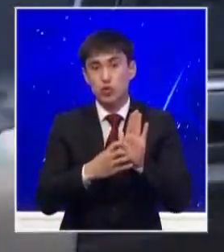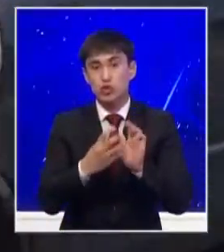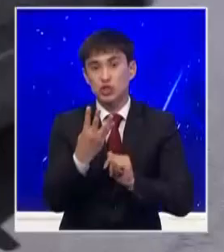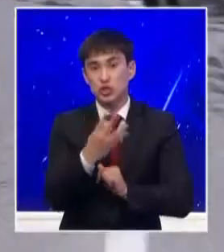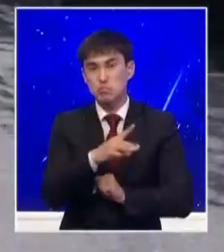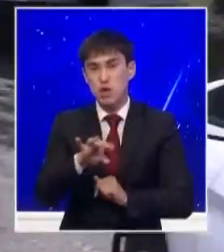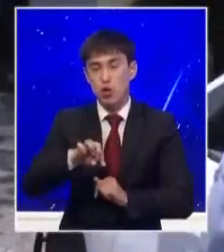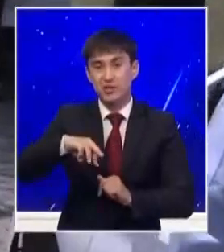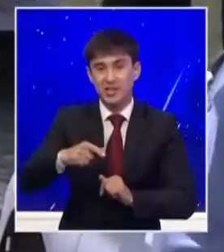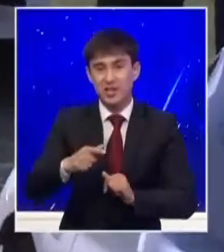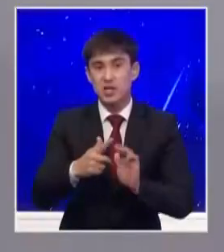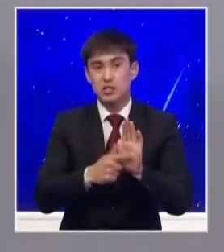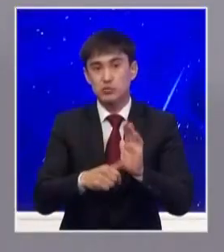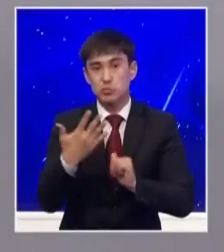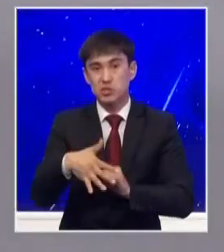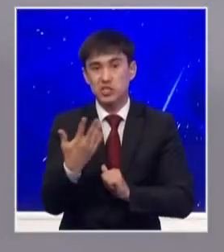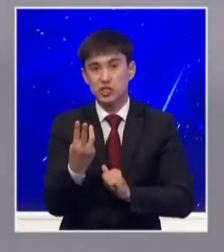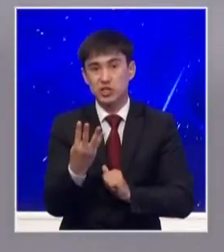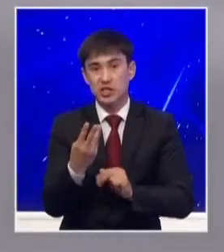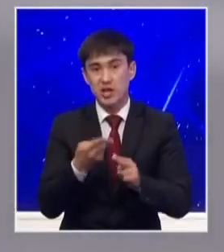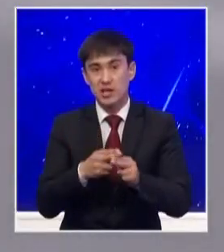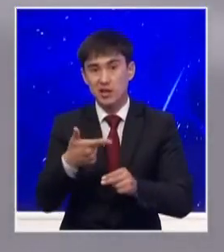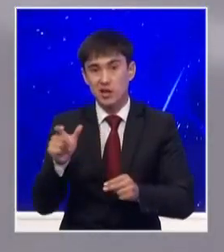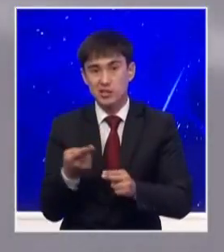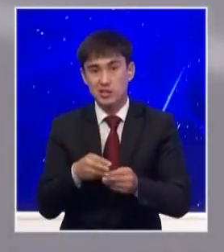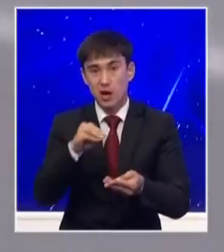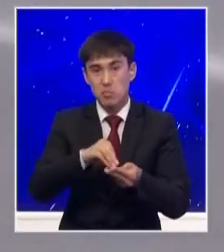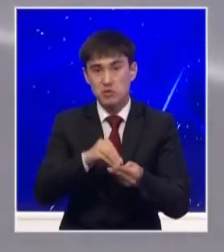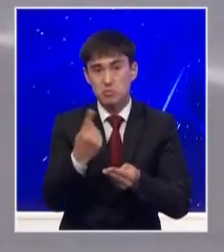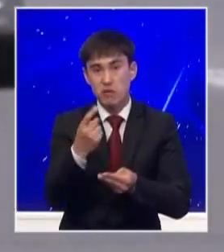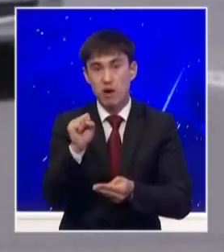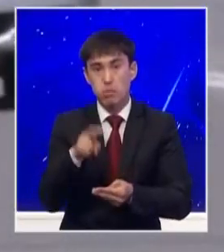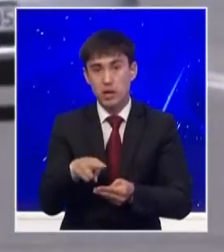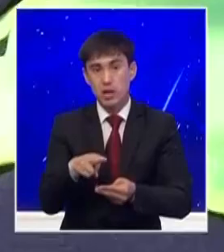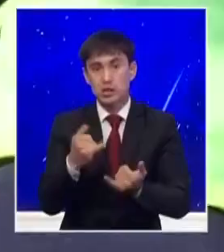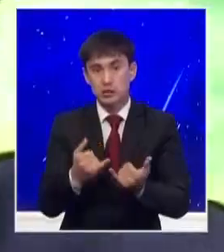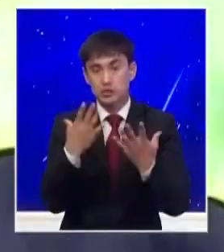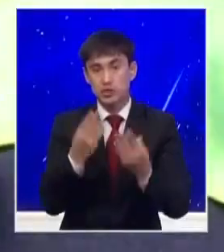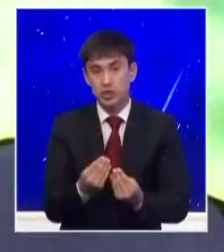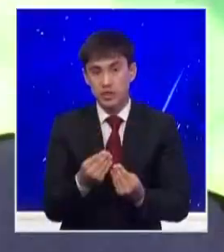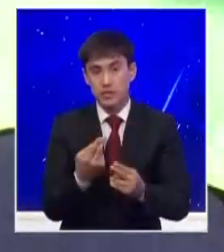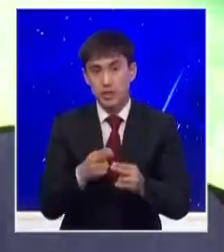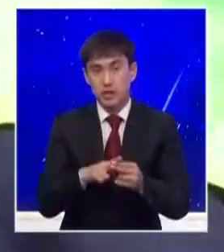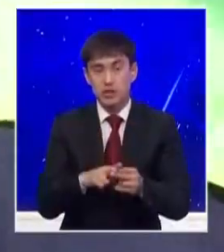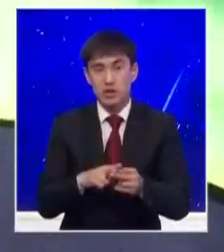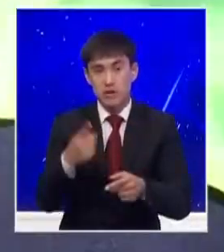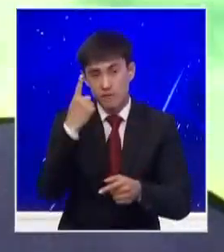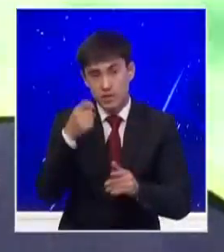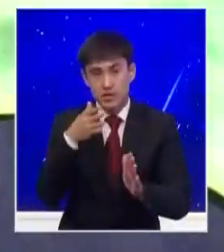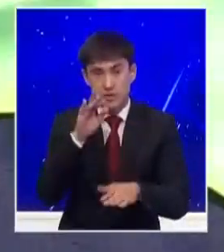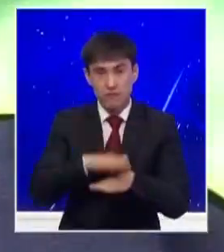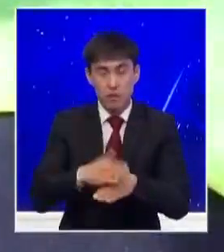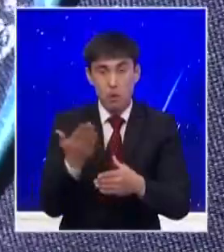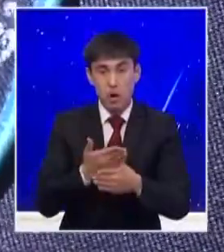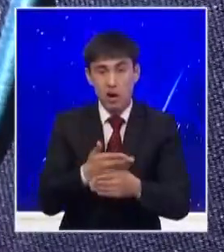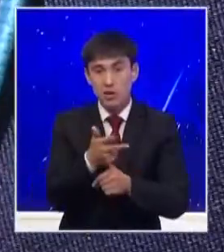них 757 миллионов. Это сумма недоимки граждан, накопившаяся с 1 апреля по сегодняшний день. Как оказалось, выяснить этот факт